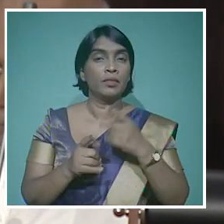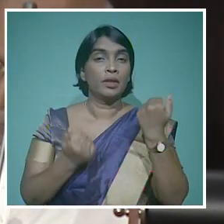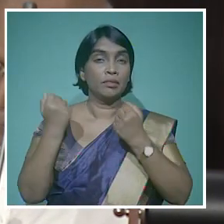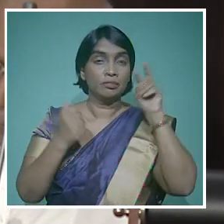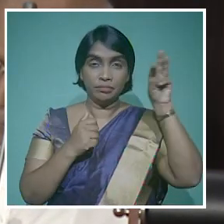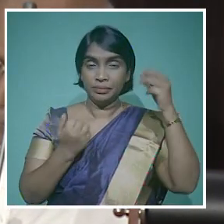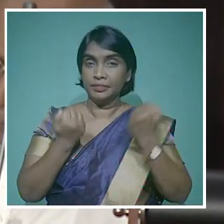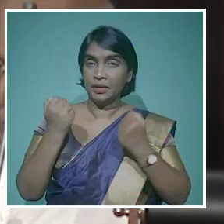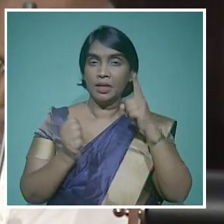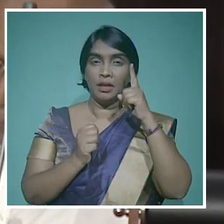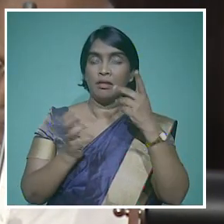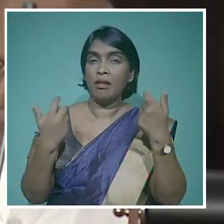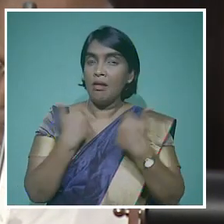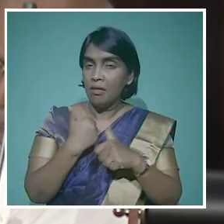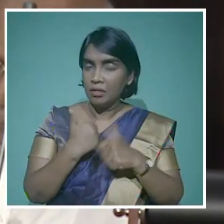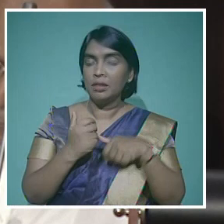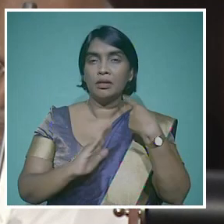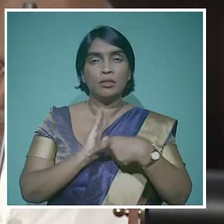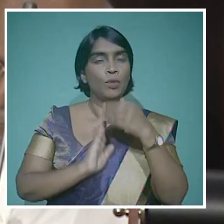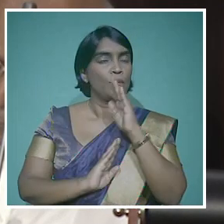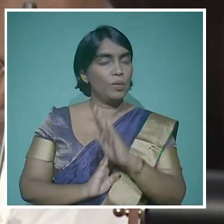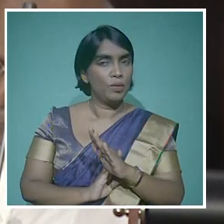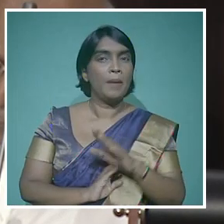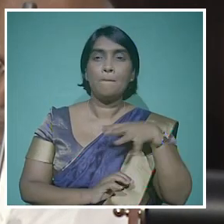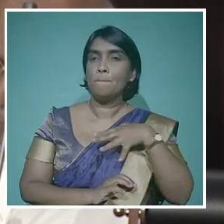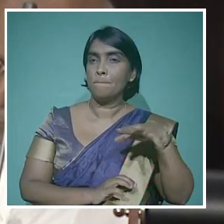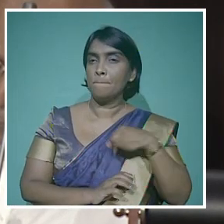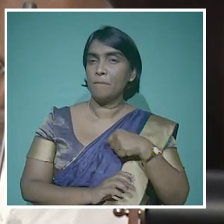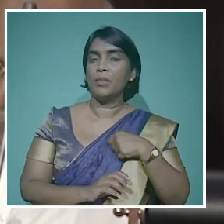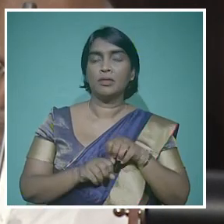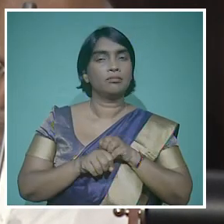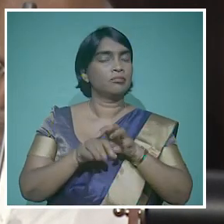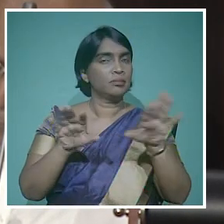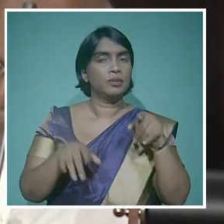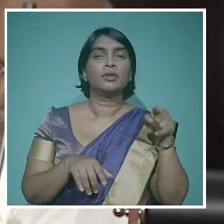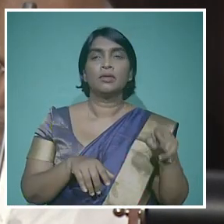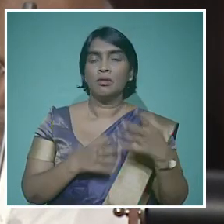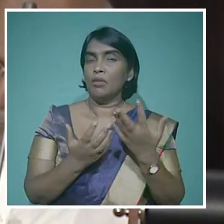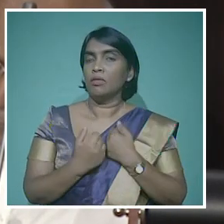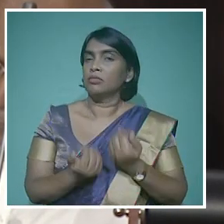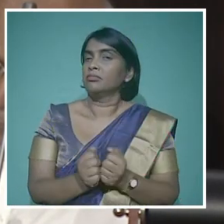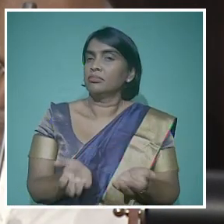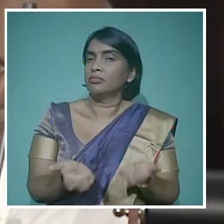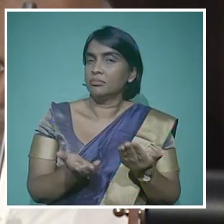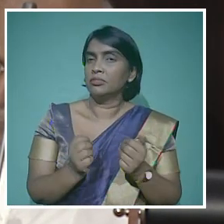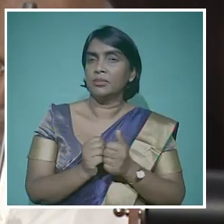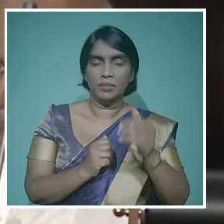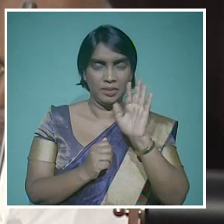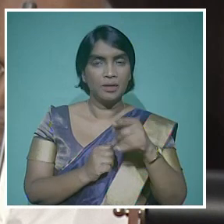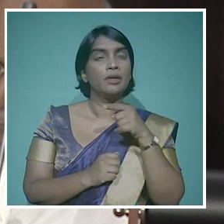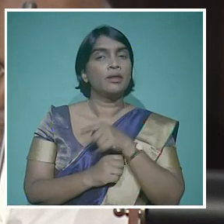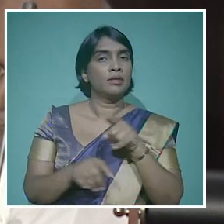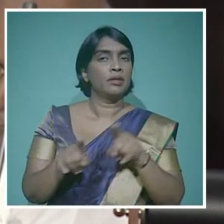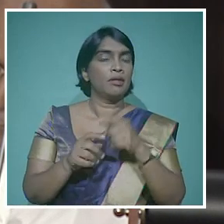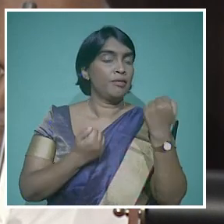මෝටකාර් එක්ලස් කිරීම මෙන්ම දේශීය වශයෙන් භාවිත ප්‍රචලිත කිරීම සඳහාත් අවශ්‍ය දිරිගැන්වීම සිදුකරනු ලැබේ. ඒ